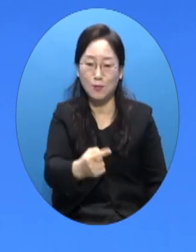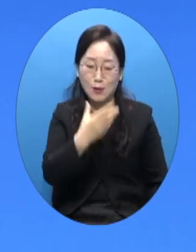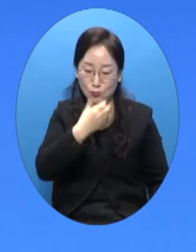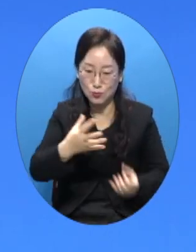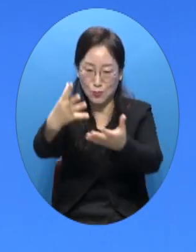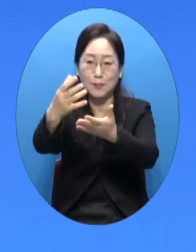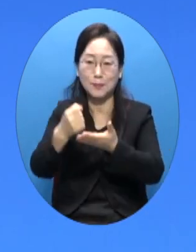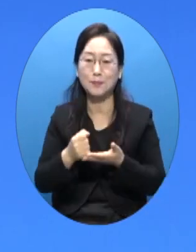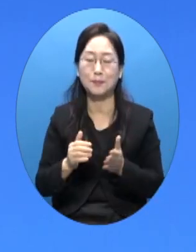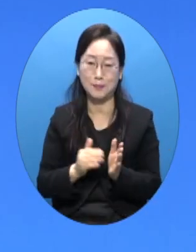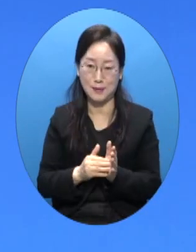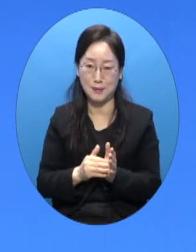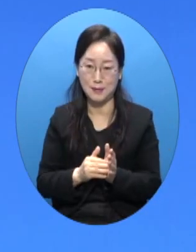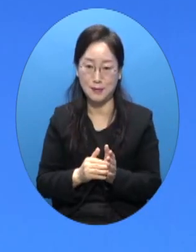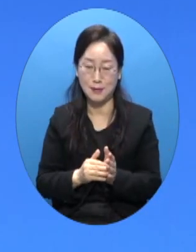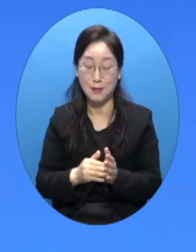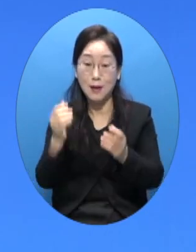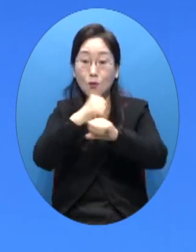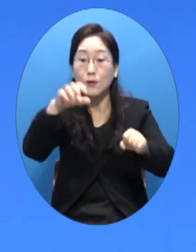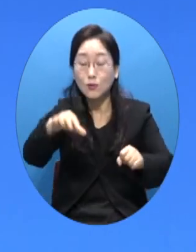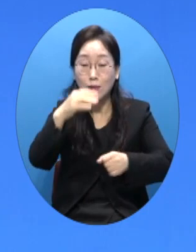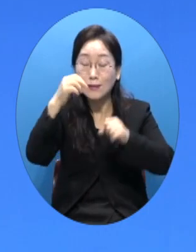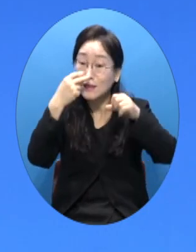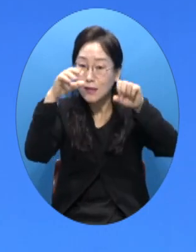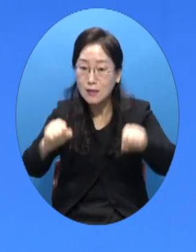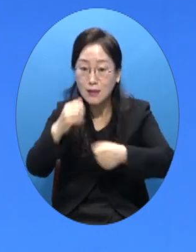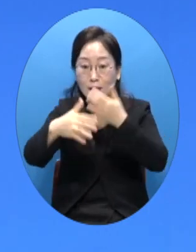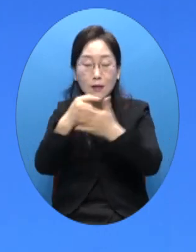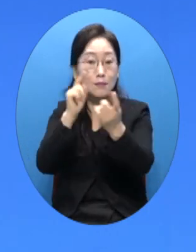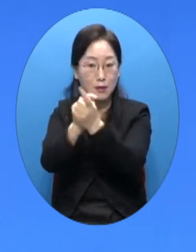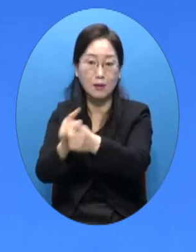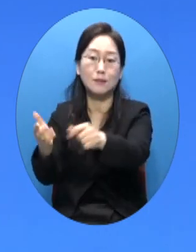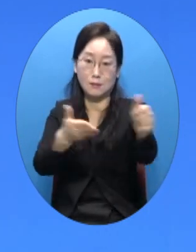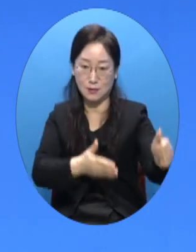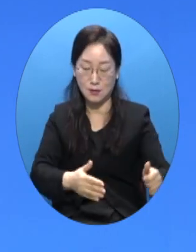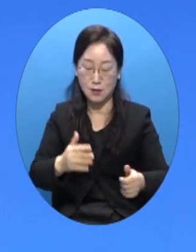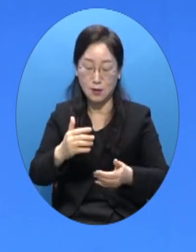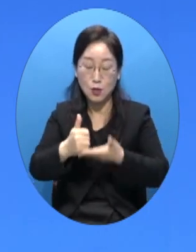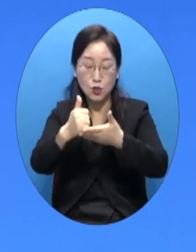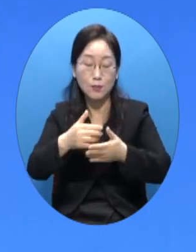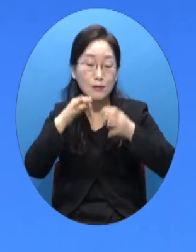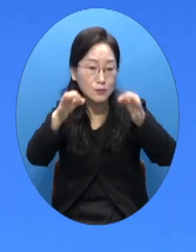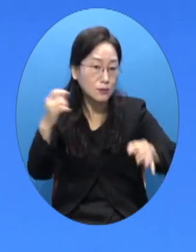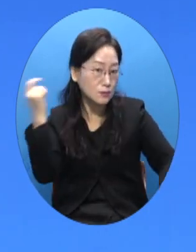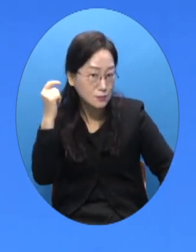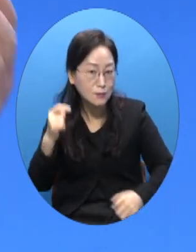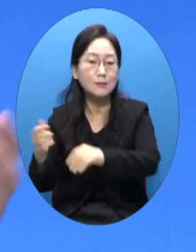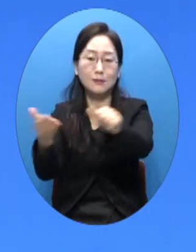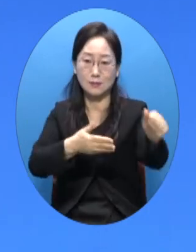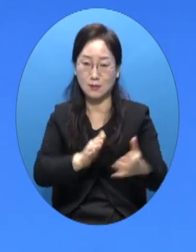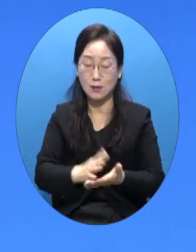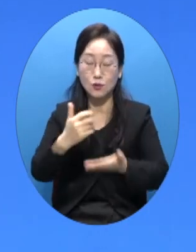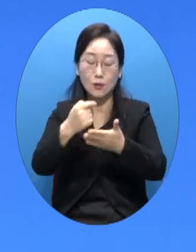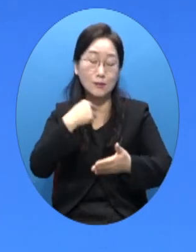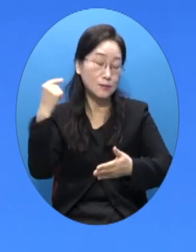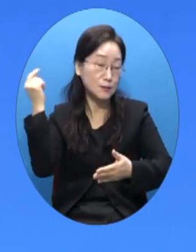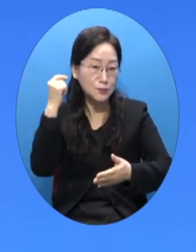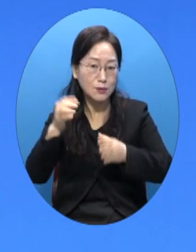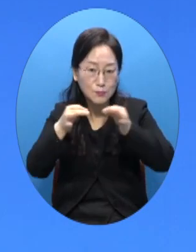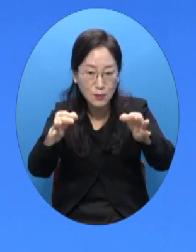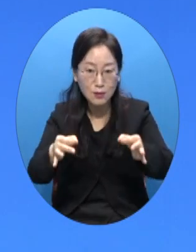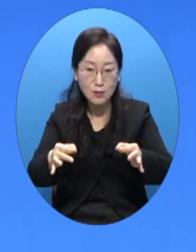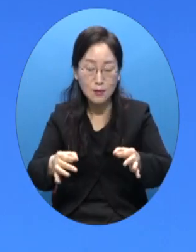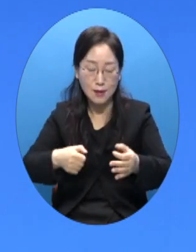것입니다 광야길에서 살아계신 하나님을 만나는 여러분 되기를 바랍니다 주님의 음성을 듣는 여러분 되기를 바랍니다 주님의 음성을 듣고 결단하고